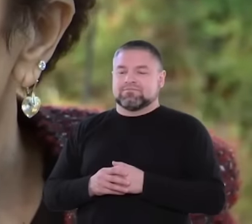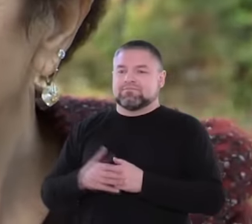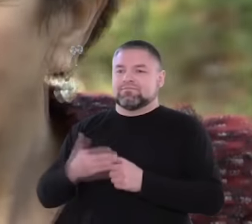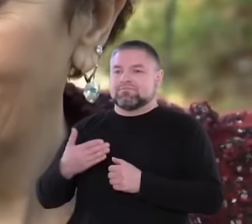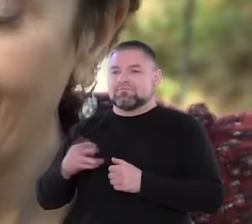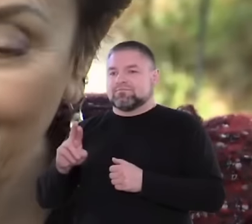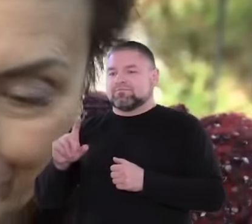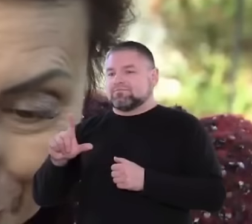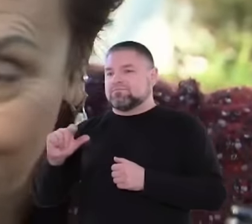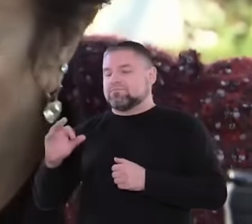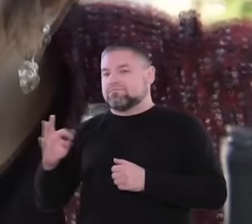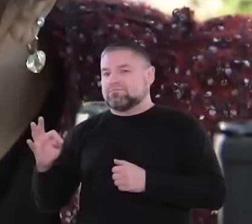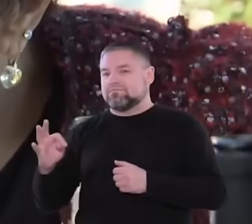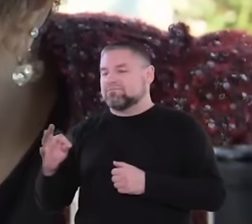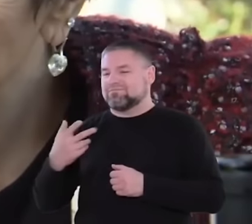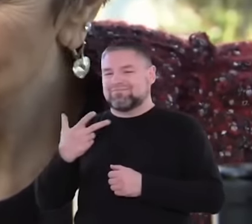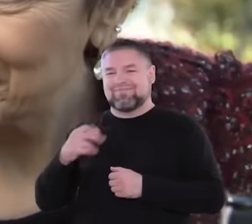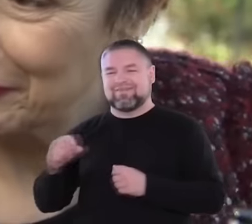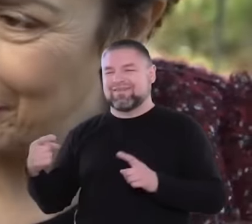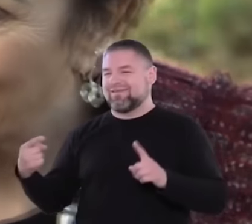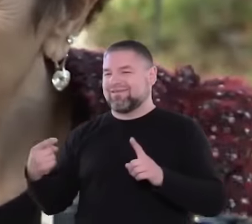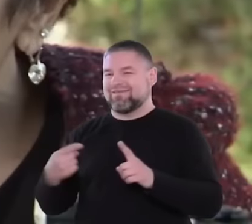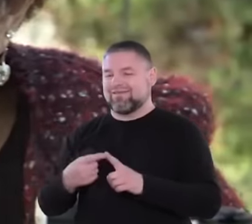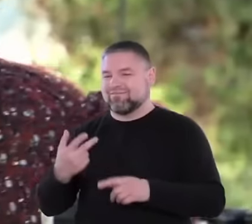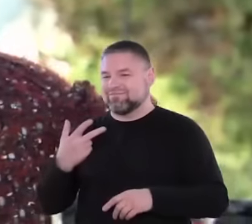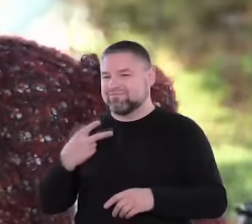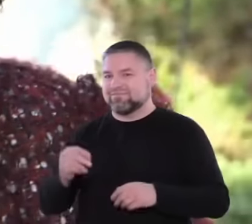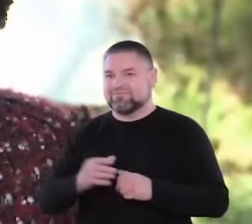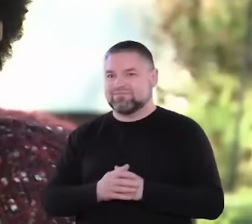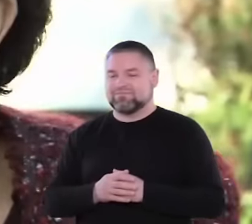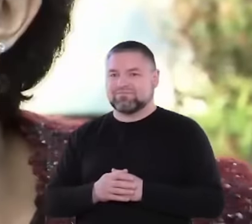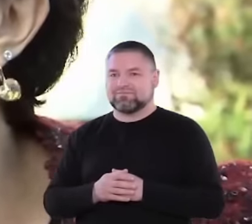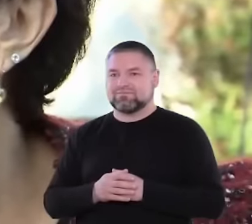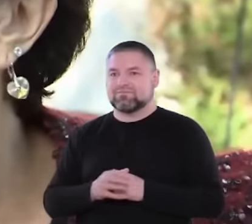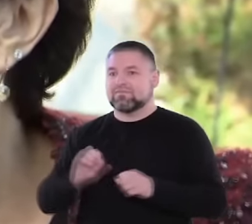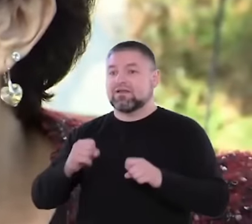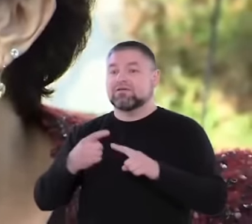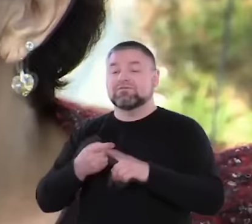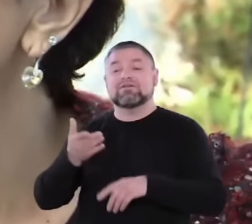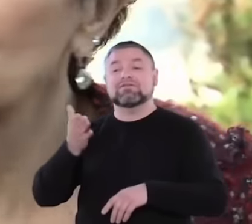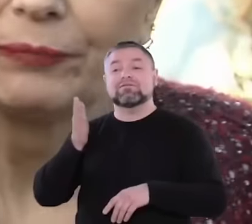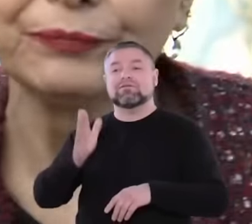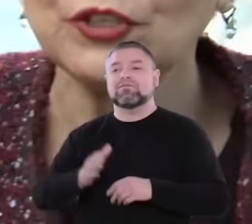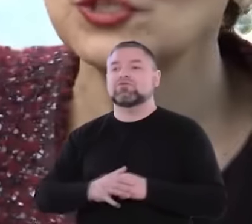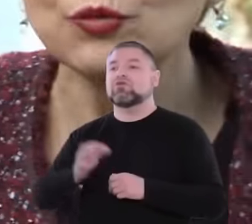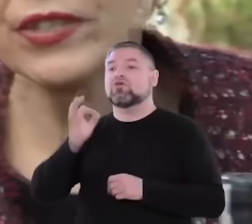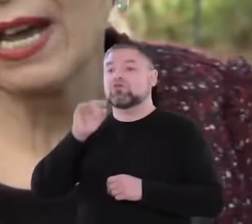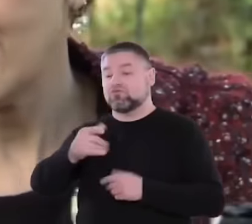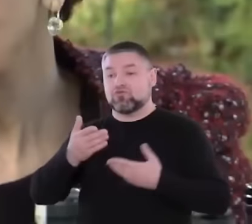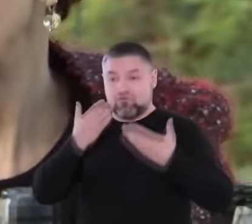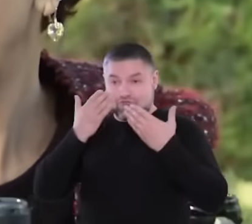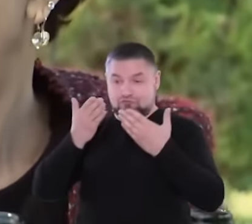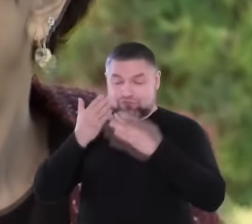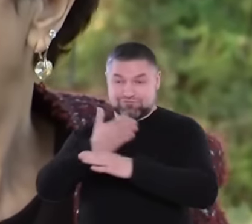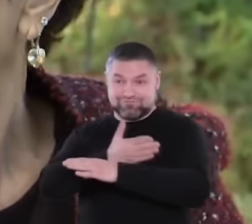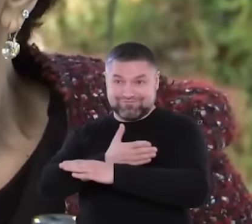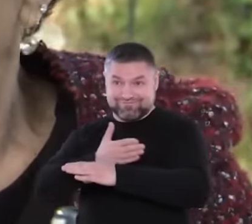Merlo. Pudło. I nic ci z seksu. Dobrze, ty się ucz